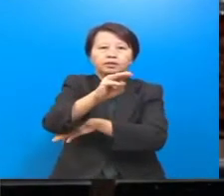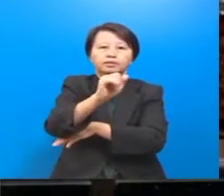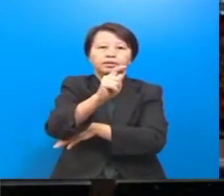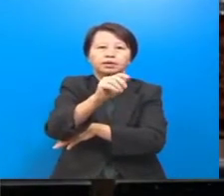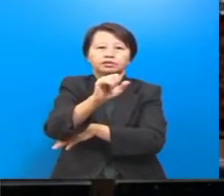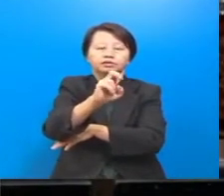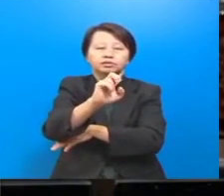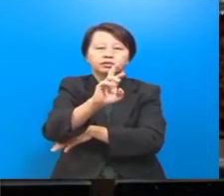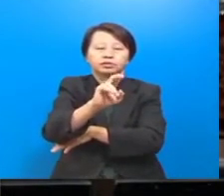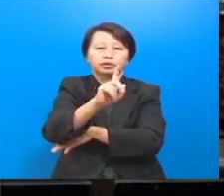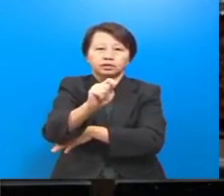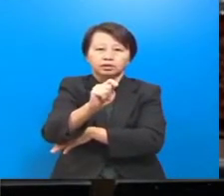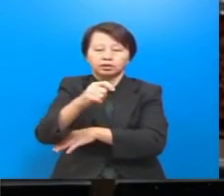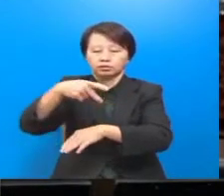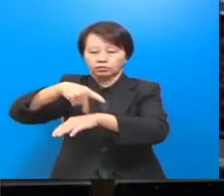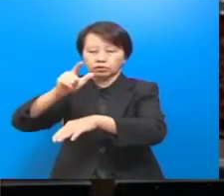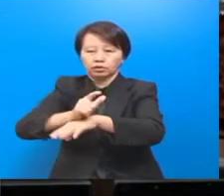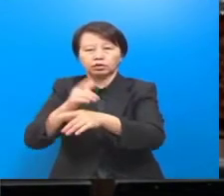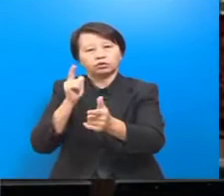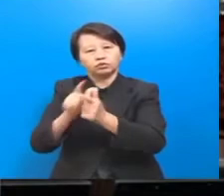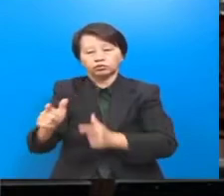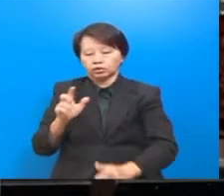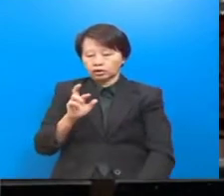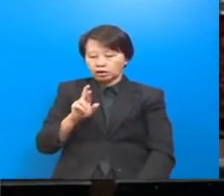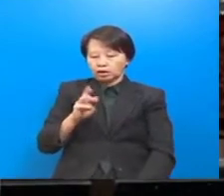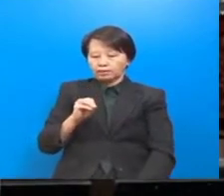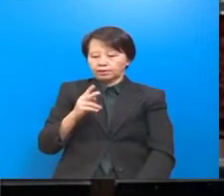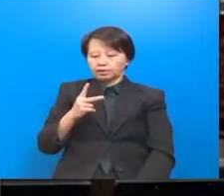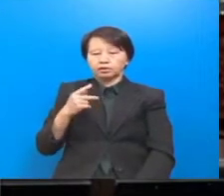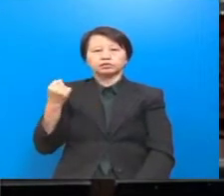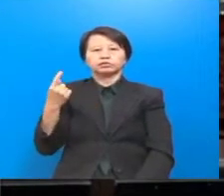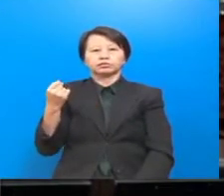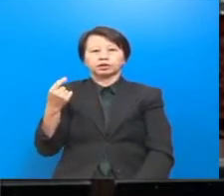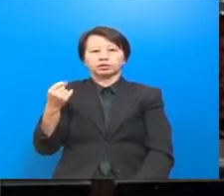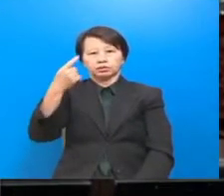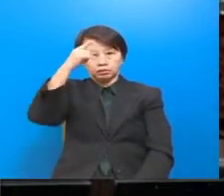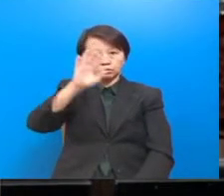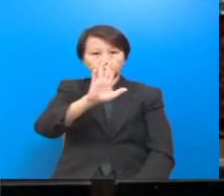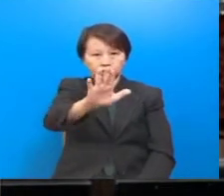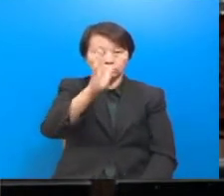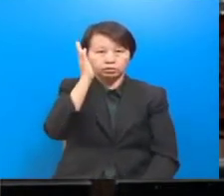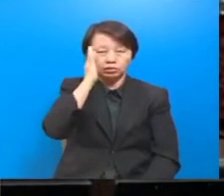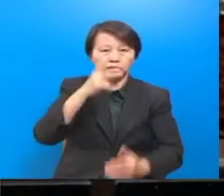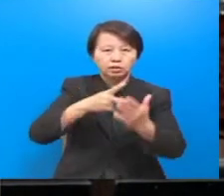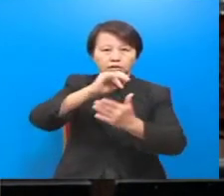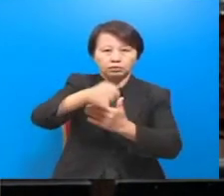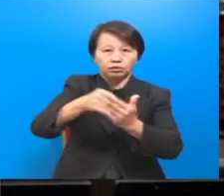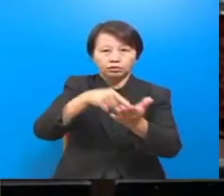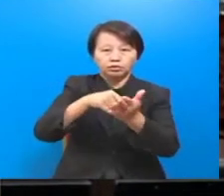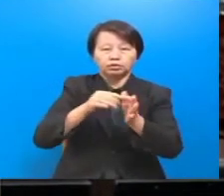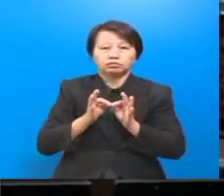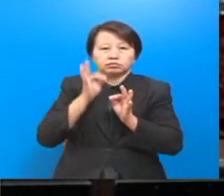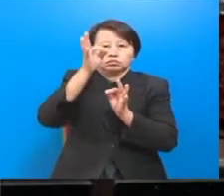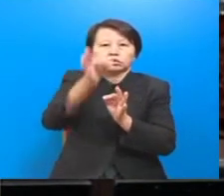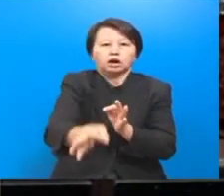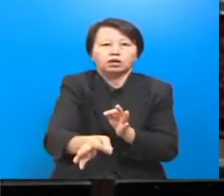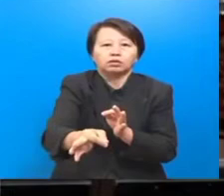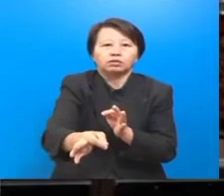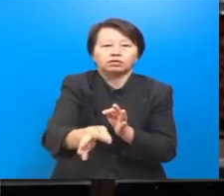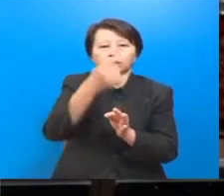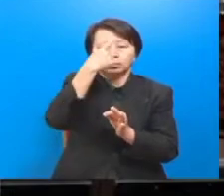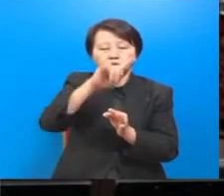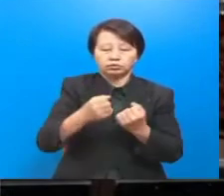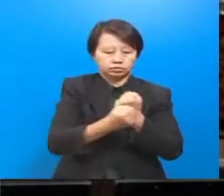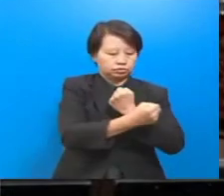yang telah dirumuskan dalam aremq ke-11 untuk makluman project ini ditangguhkan sementara waktu